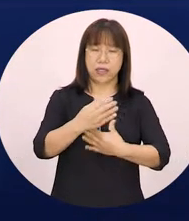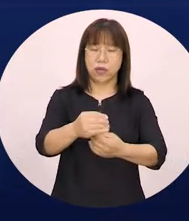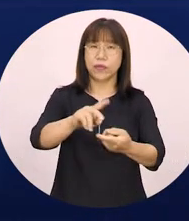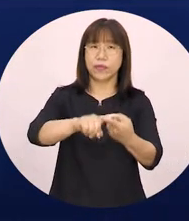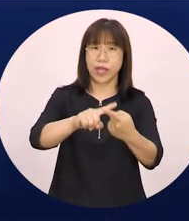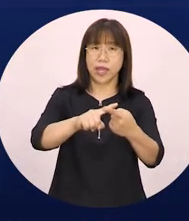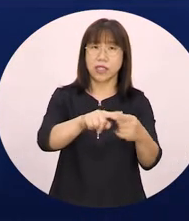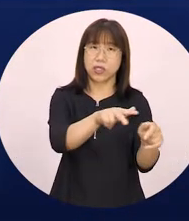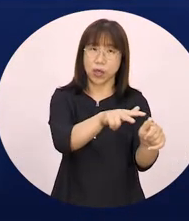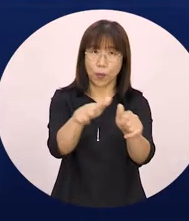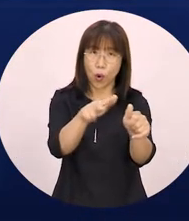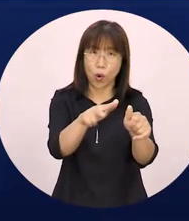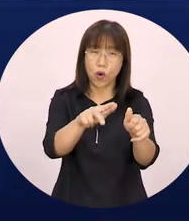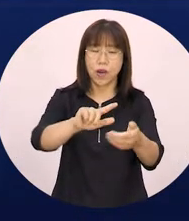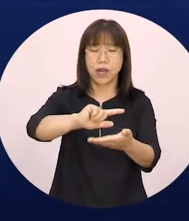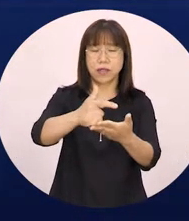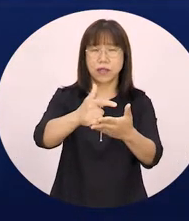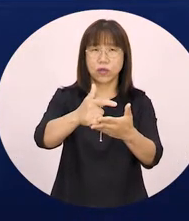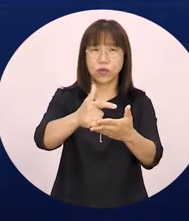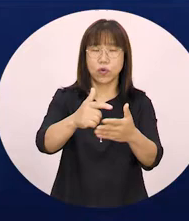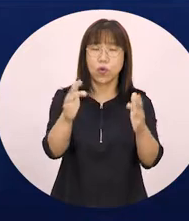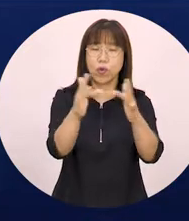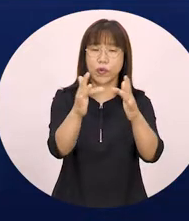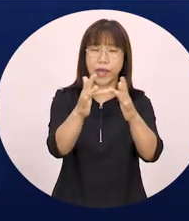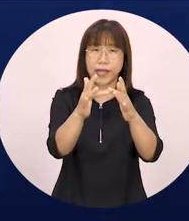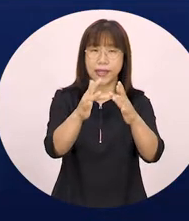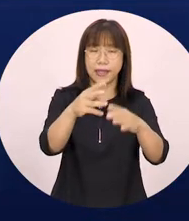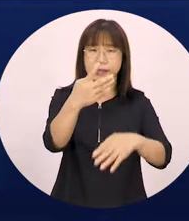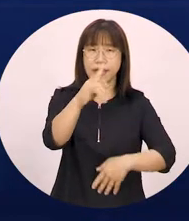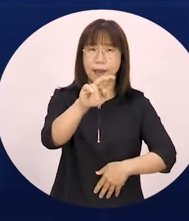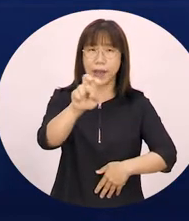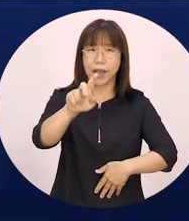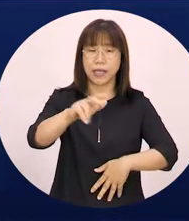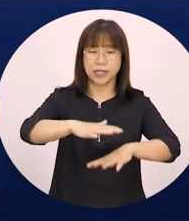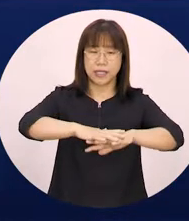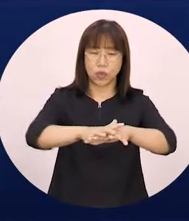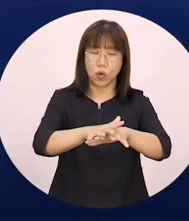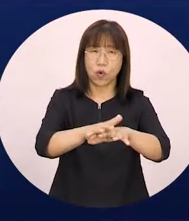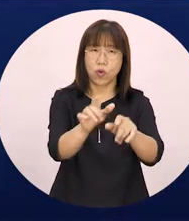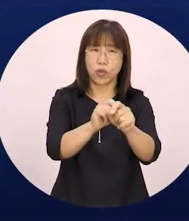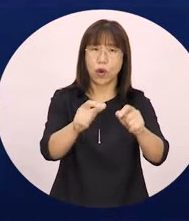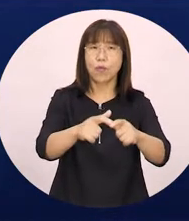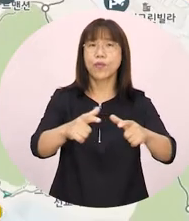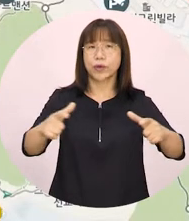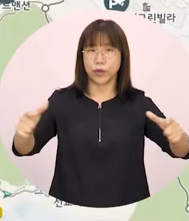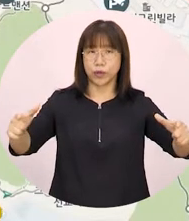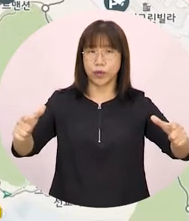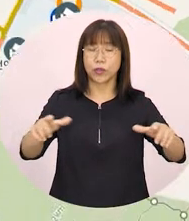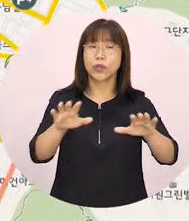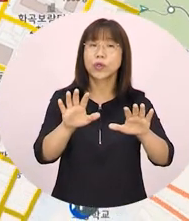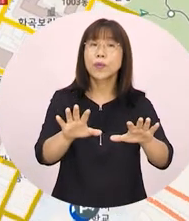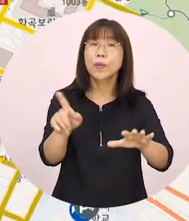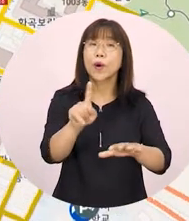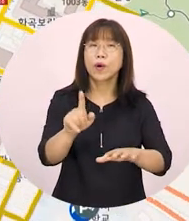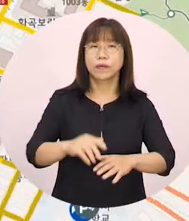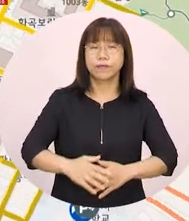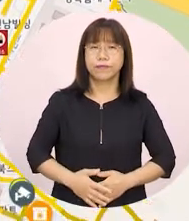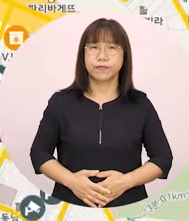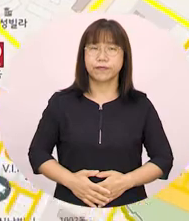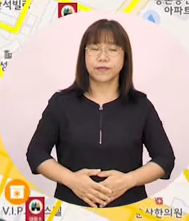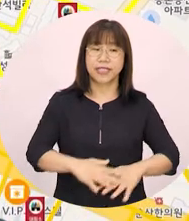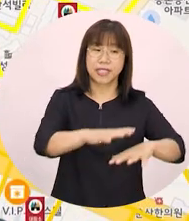편리하게 확인할 수 있도록 강서구 온라인 테마지도를 확대 개편했습니다. 이번에 개편된